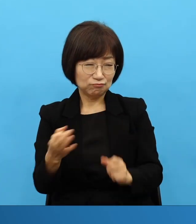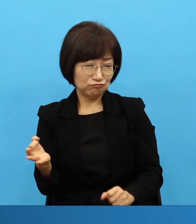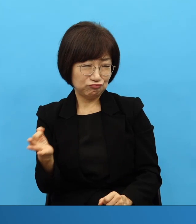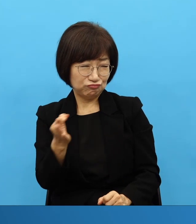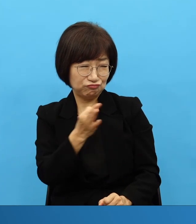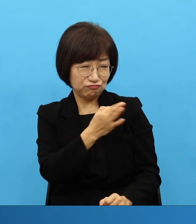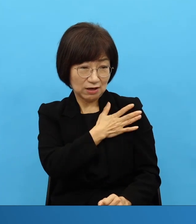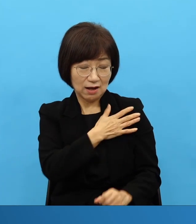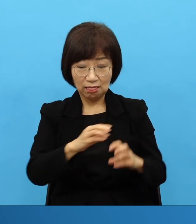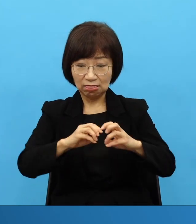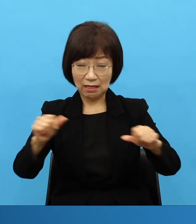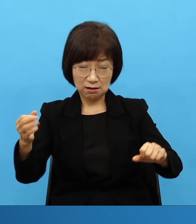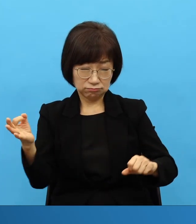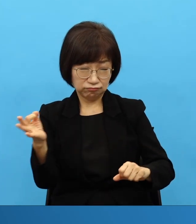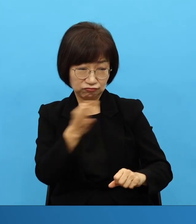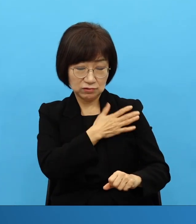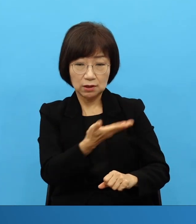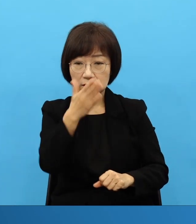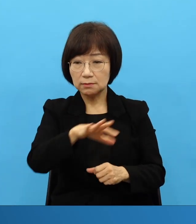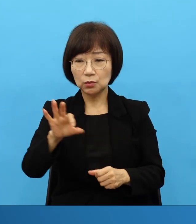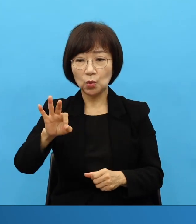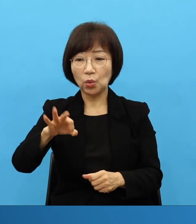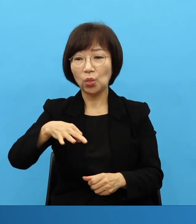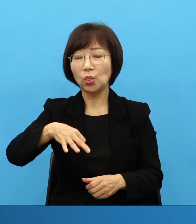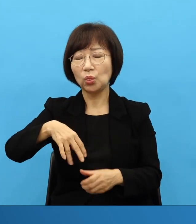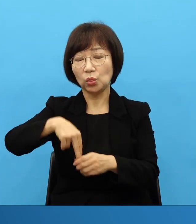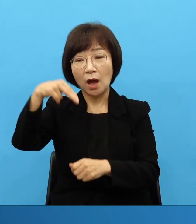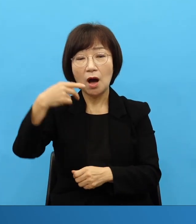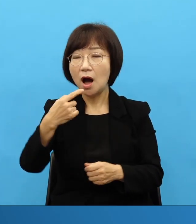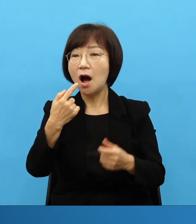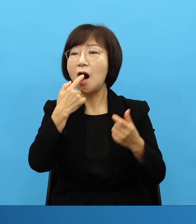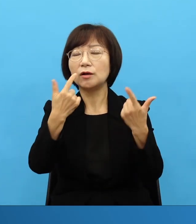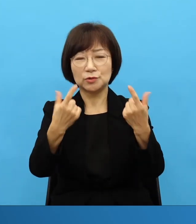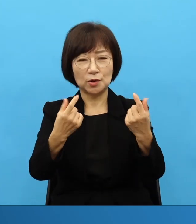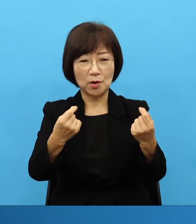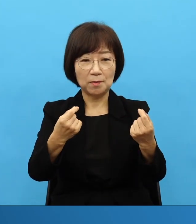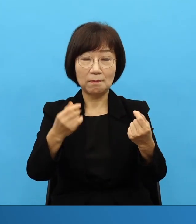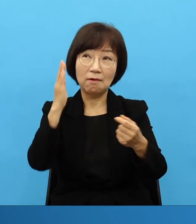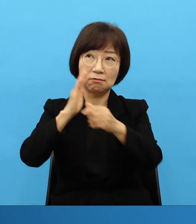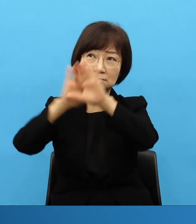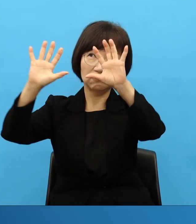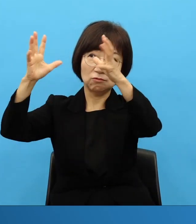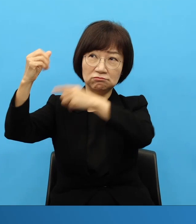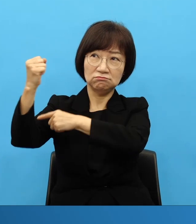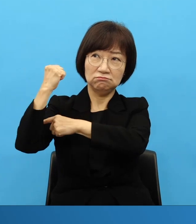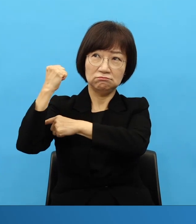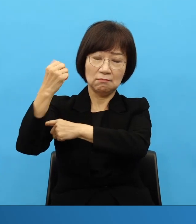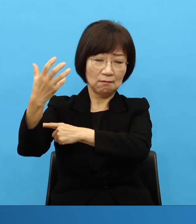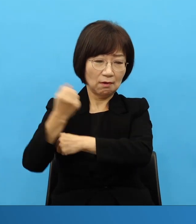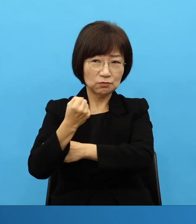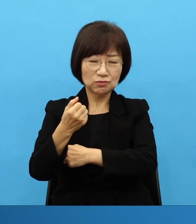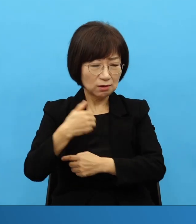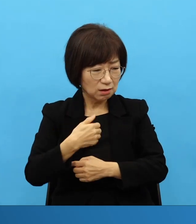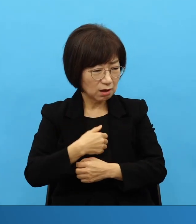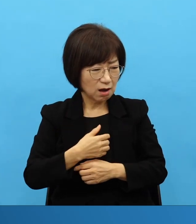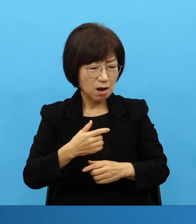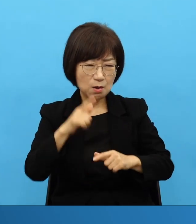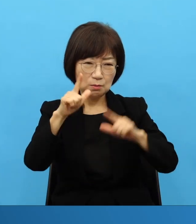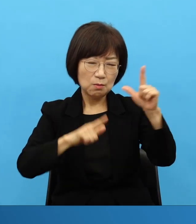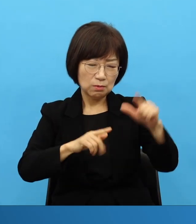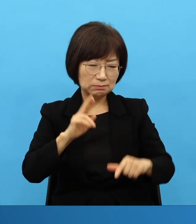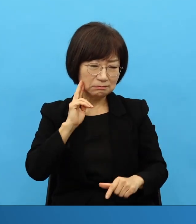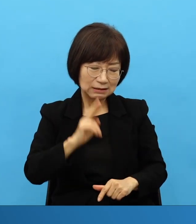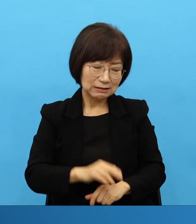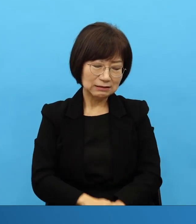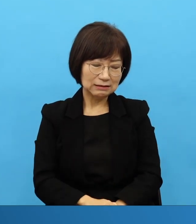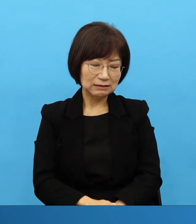was a beggar from heaven. 그때요. 제게 부딪혀온 게 사도행 1장입니다. And what really, truly hit